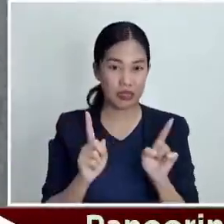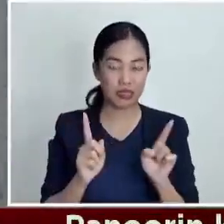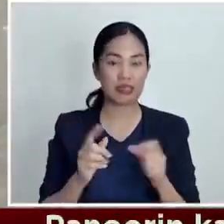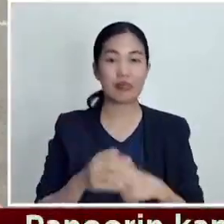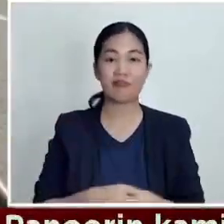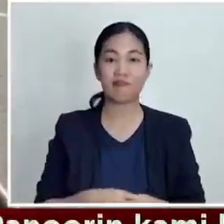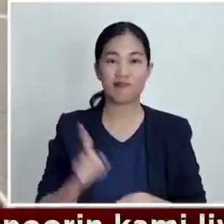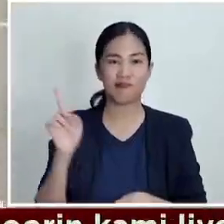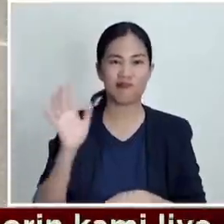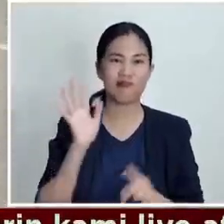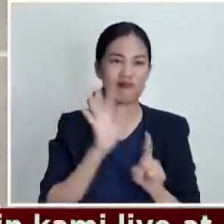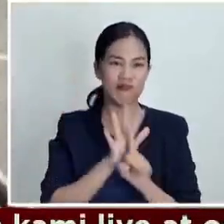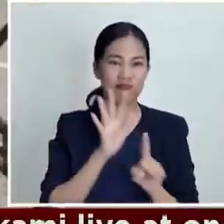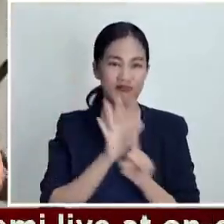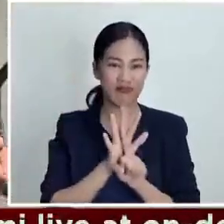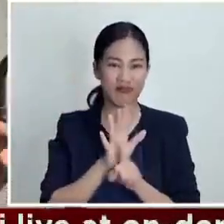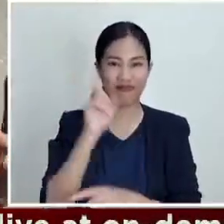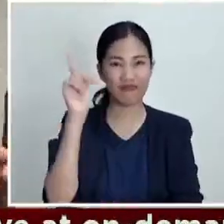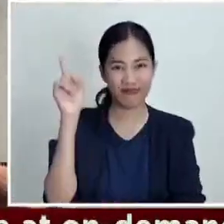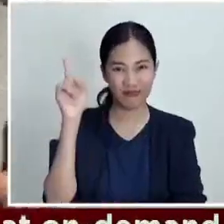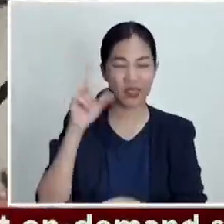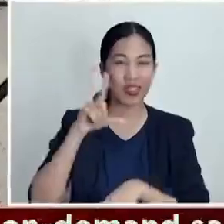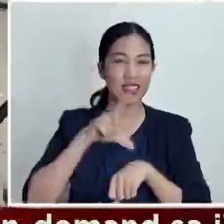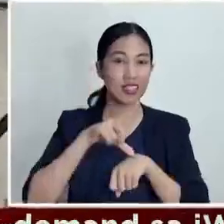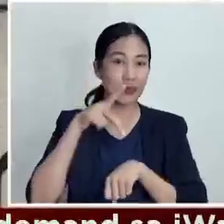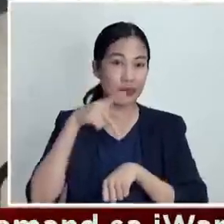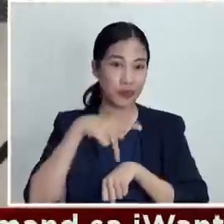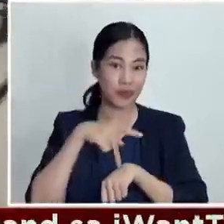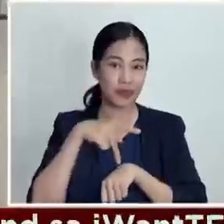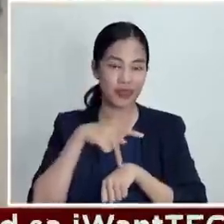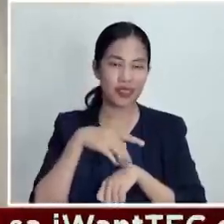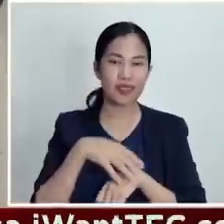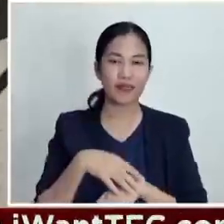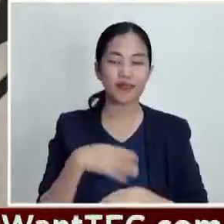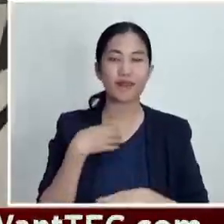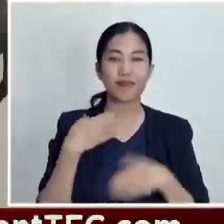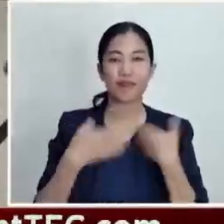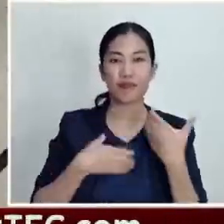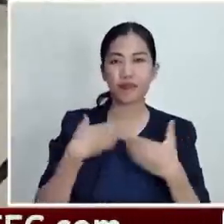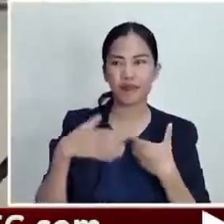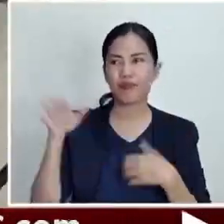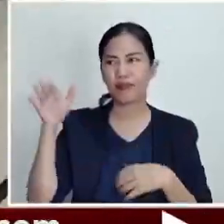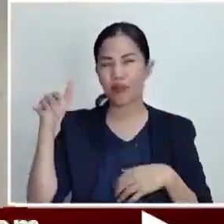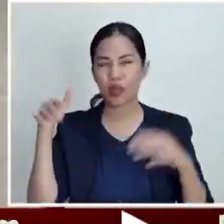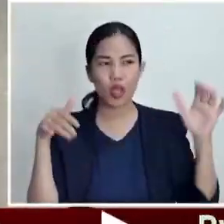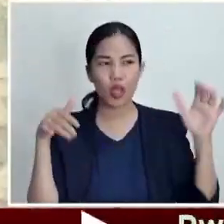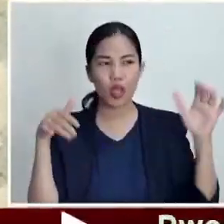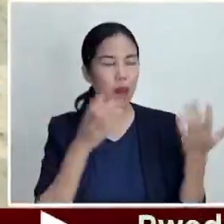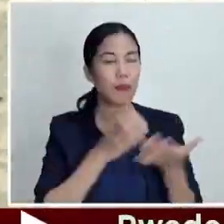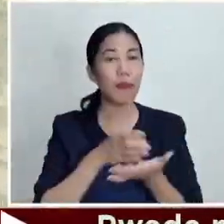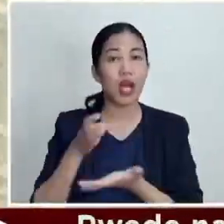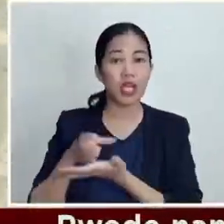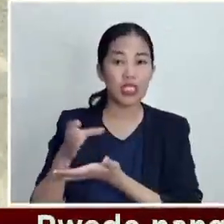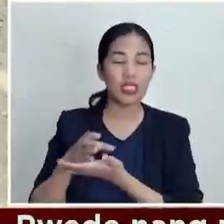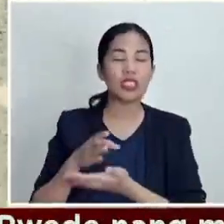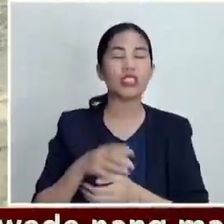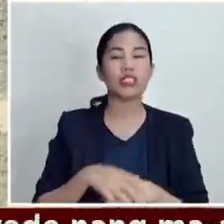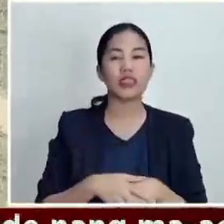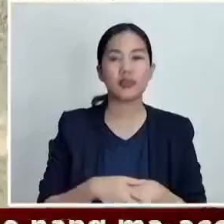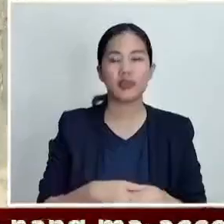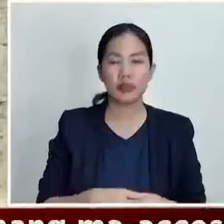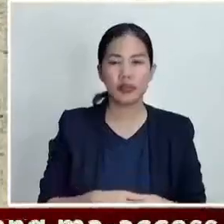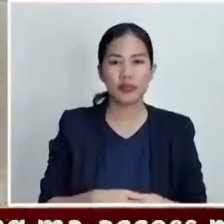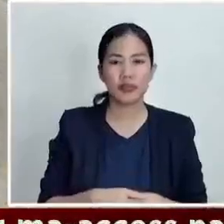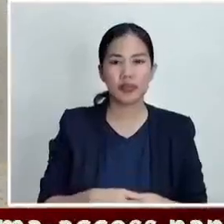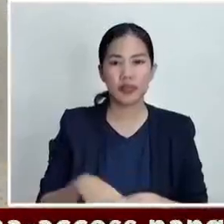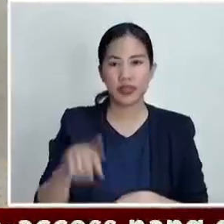kilala siya. Jose, Jose, Jose, Jose! Siya si Minadro Leonardo Onanding, 67 taong